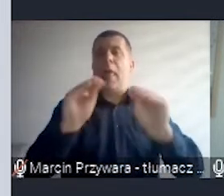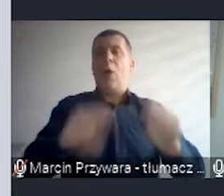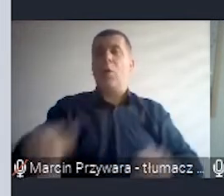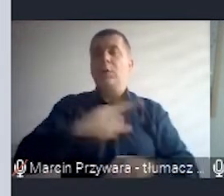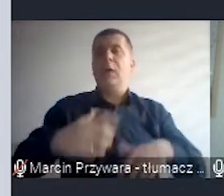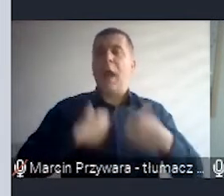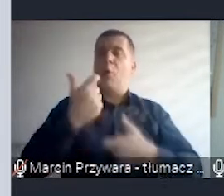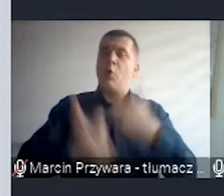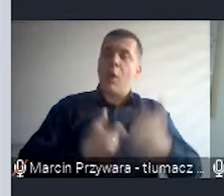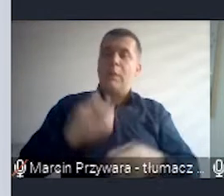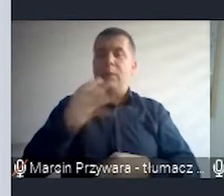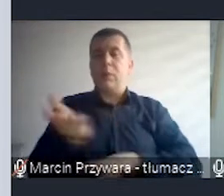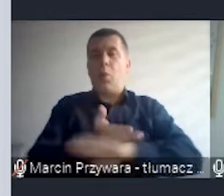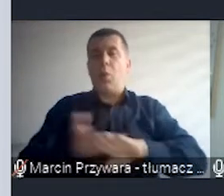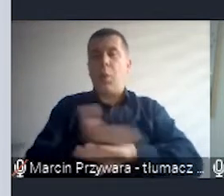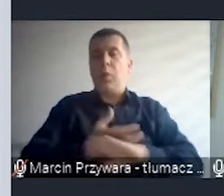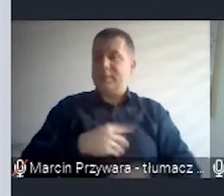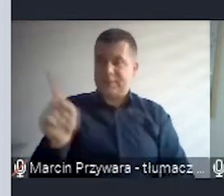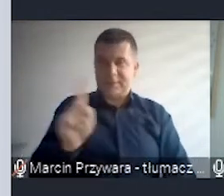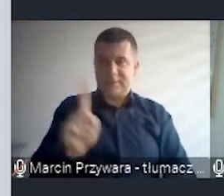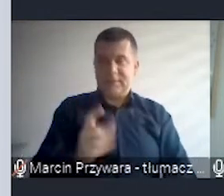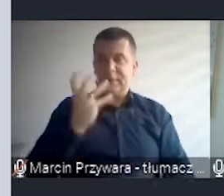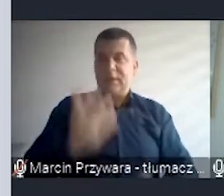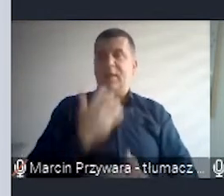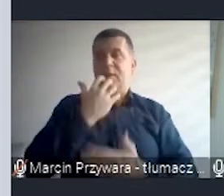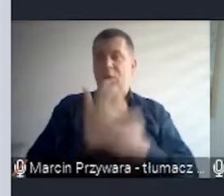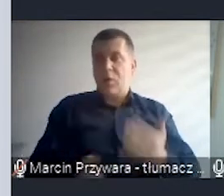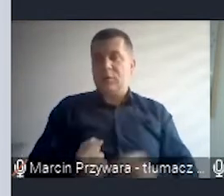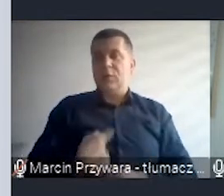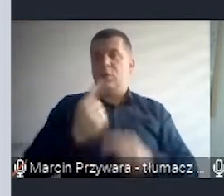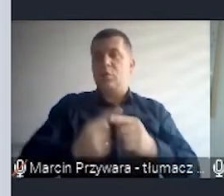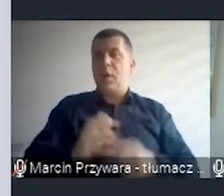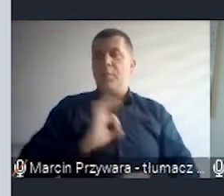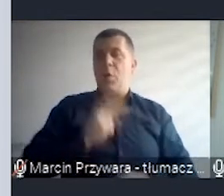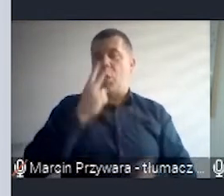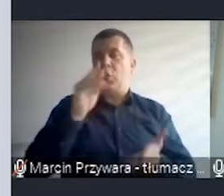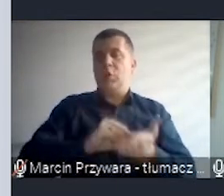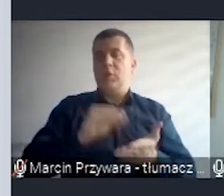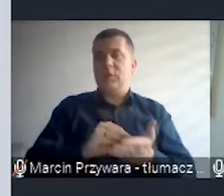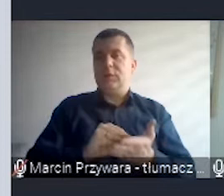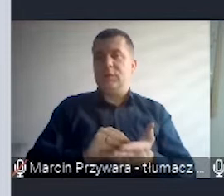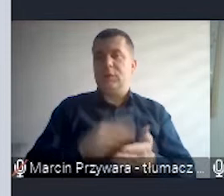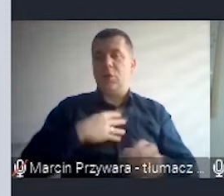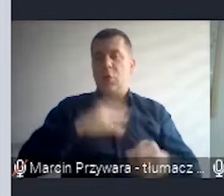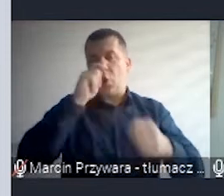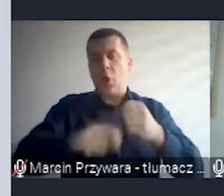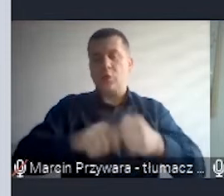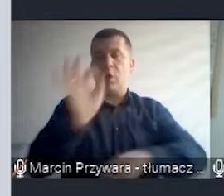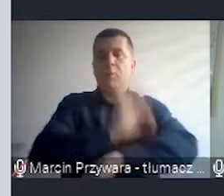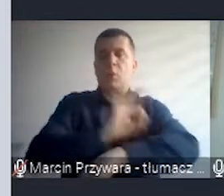popełniać nadużyć finansowych, natomiast chcę wykorzystać trochę mojego doświadczenia jako kontrolera